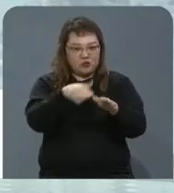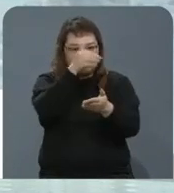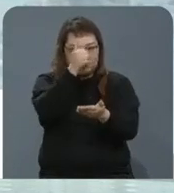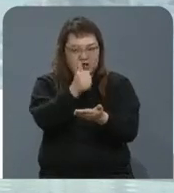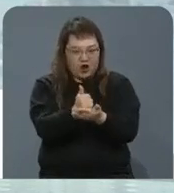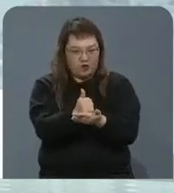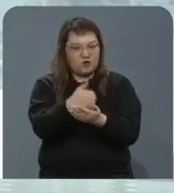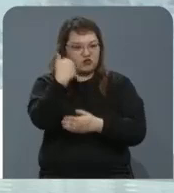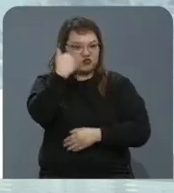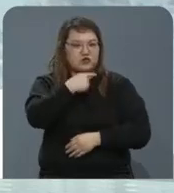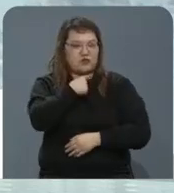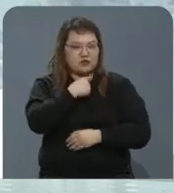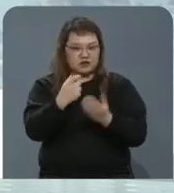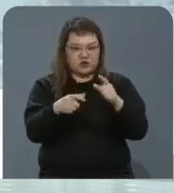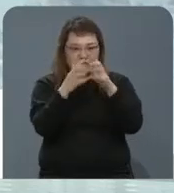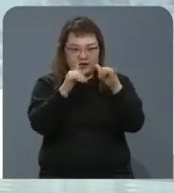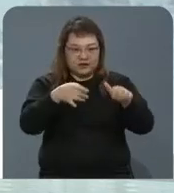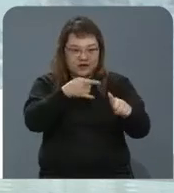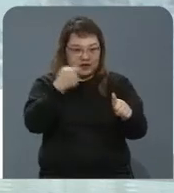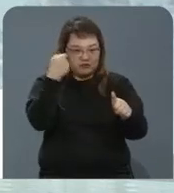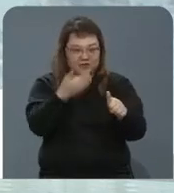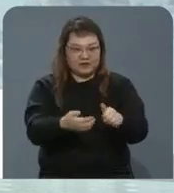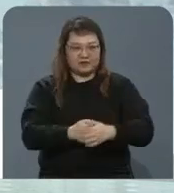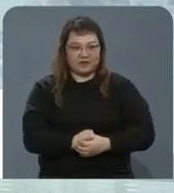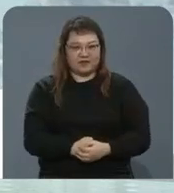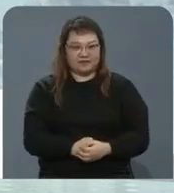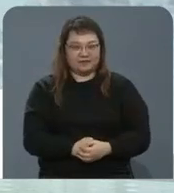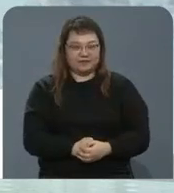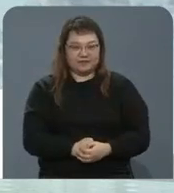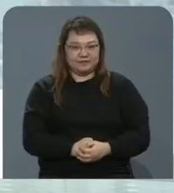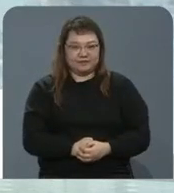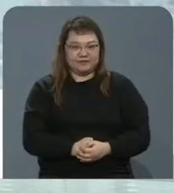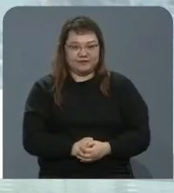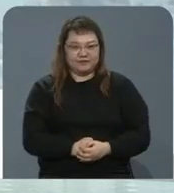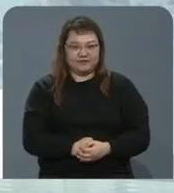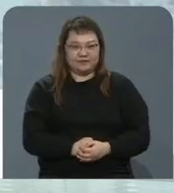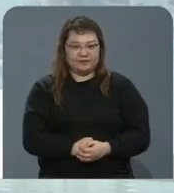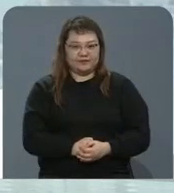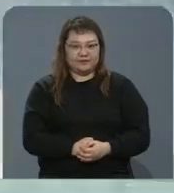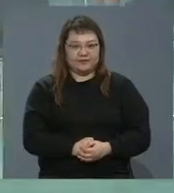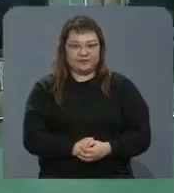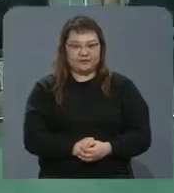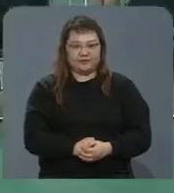누구를 선호하는지 제주도민들에게 물었습니다. 강인희 기자입니다.